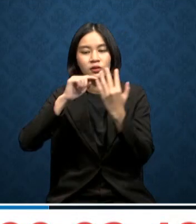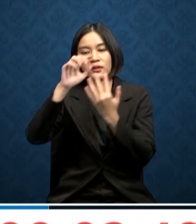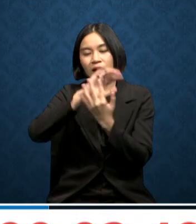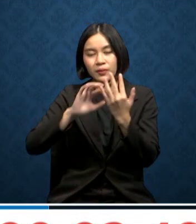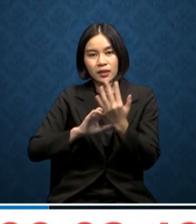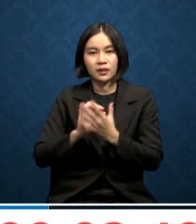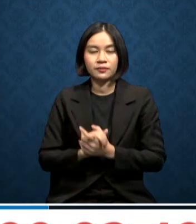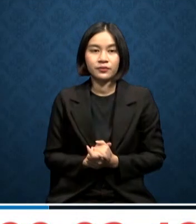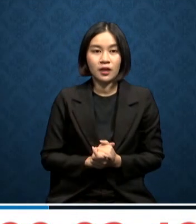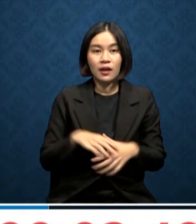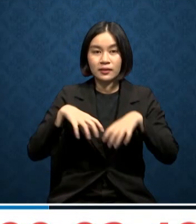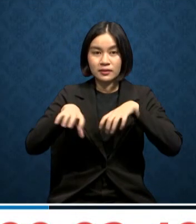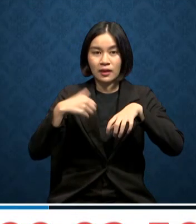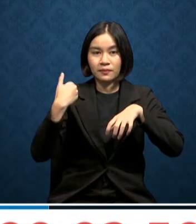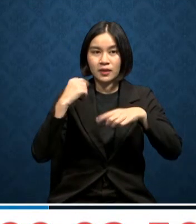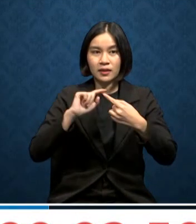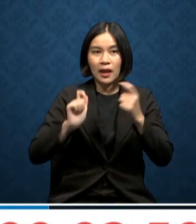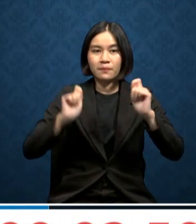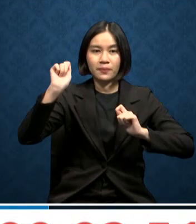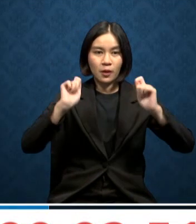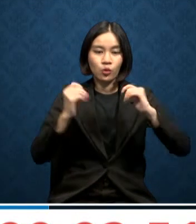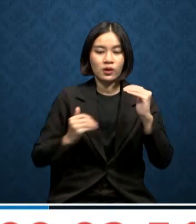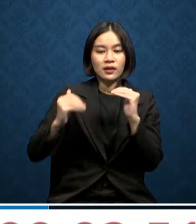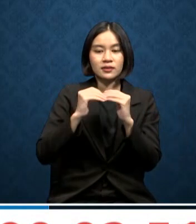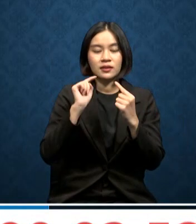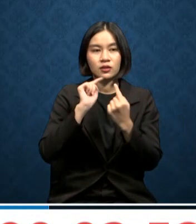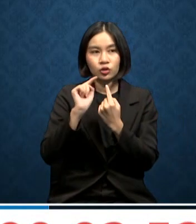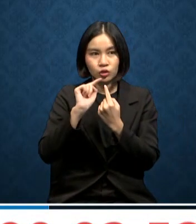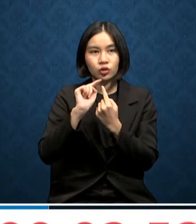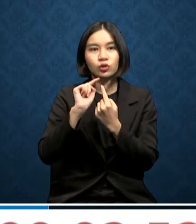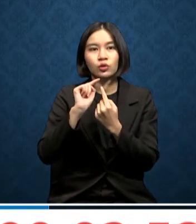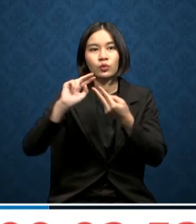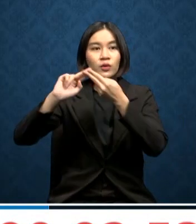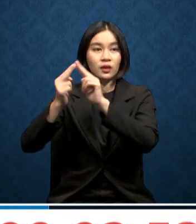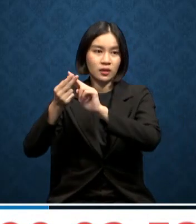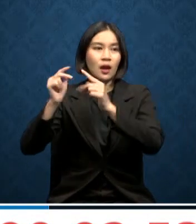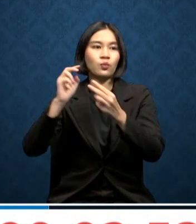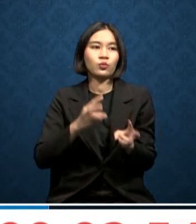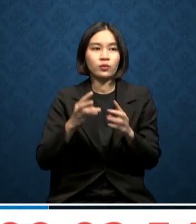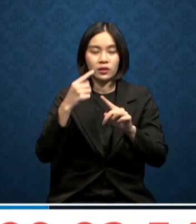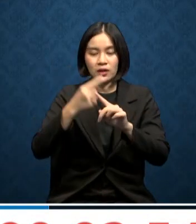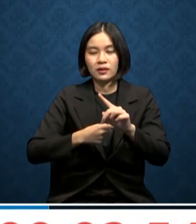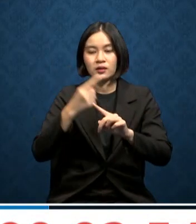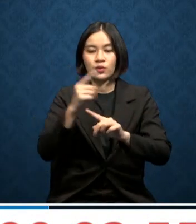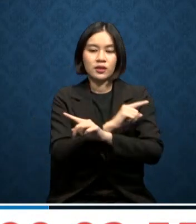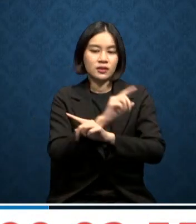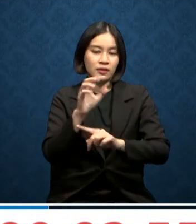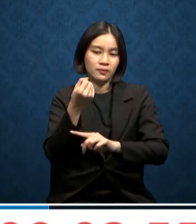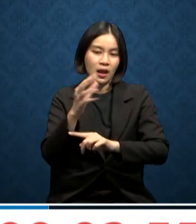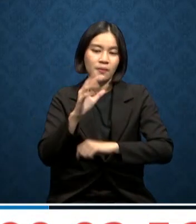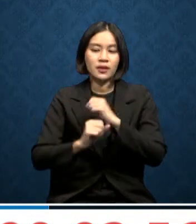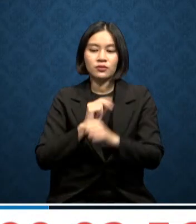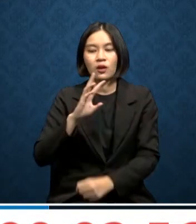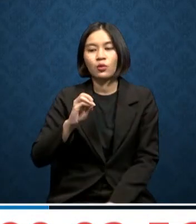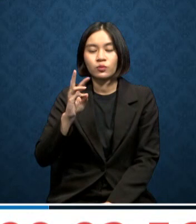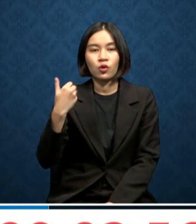ต้นได้จัดให้มีการประมูลสทธิ์ในการเข้ใช้วงโคตรรแวเทียมในสักจดชุดเมื่อวท 15 ประกลาคม 20186